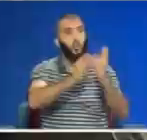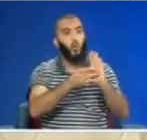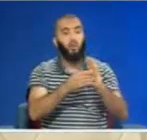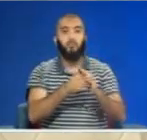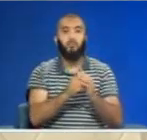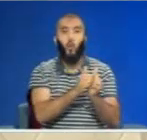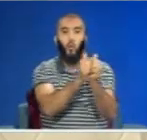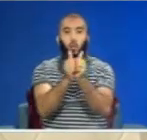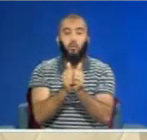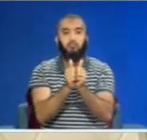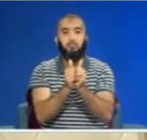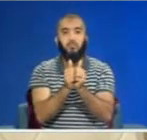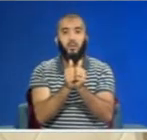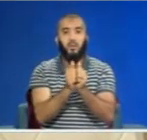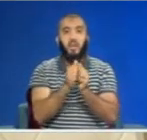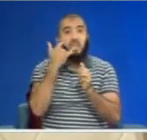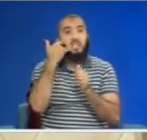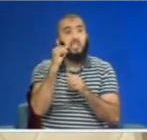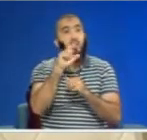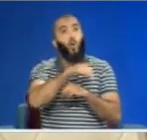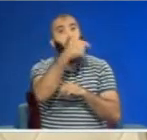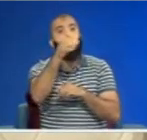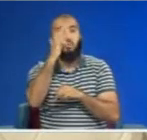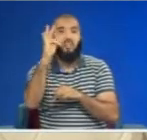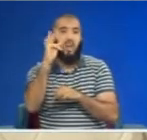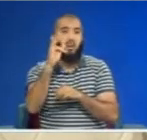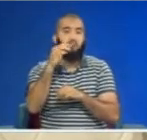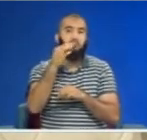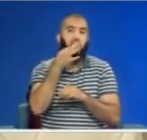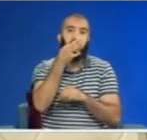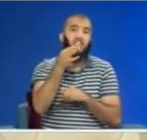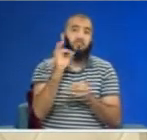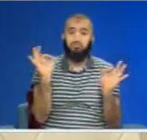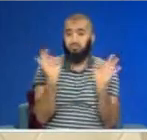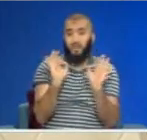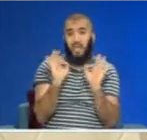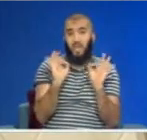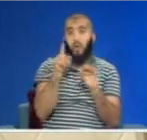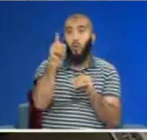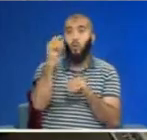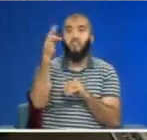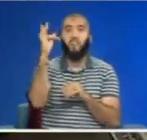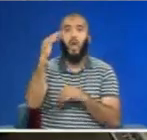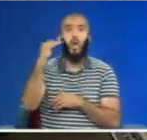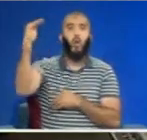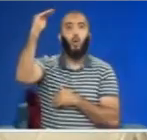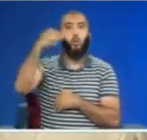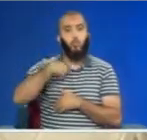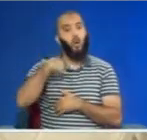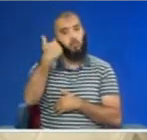إذا كان بقية الإخوة قالوا إحنا ما نشريوش ما عندناش ما نقدروش، وهو أخذ موقف وقال أنا قادر